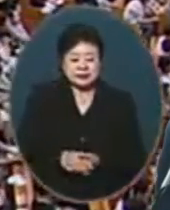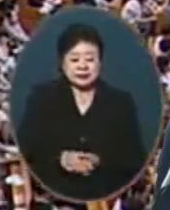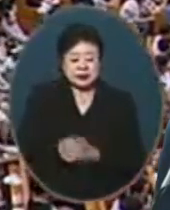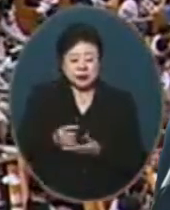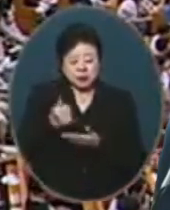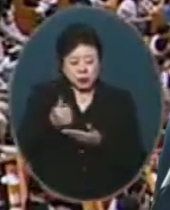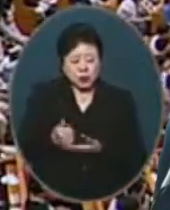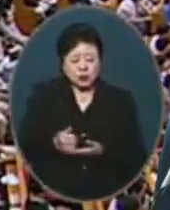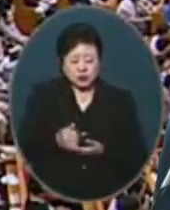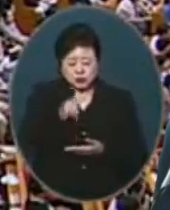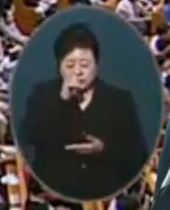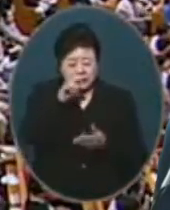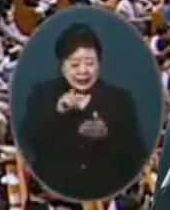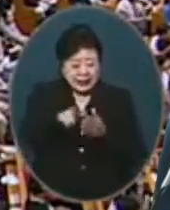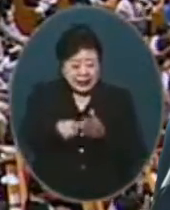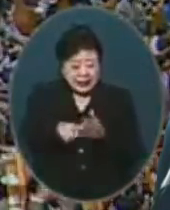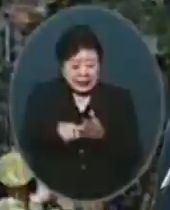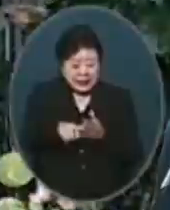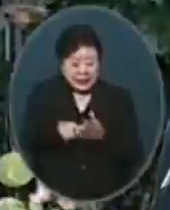모시고 있으면